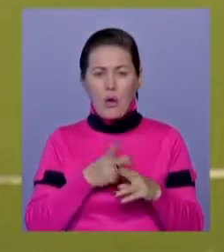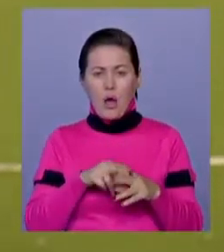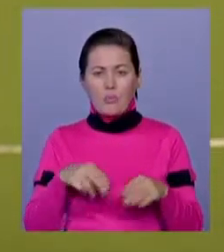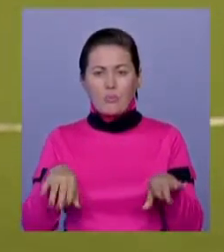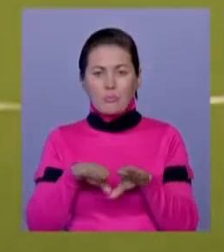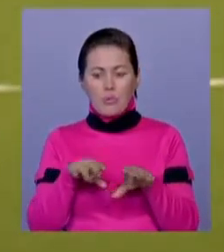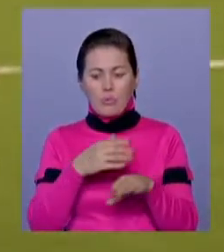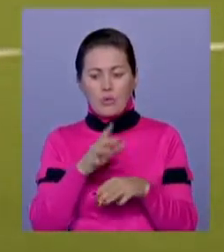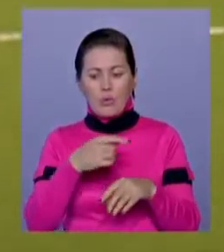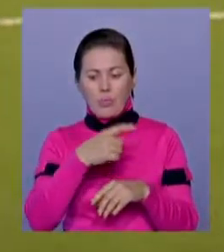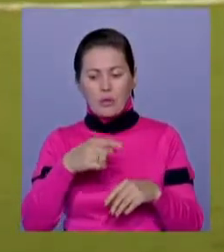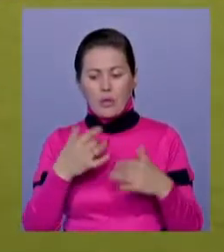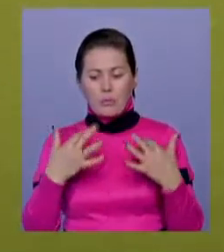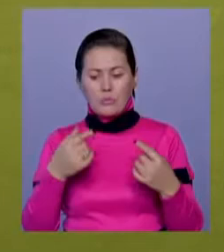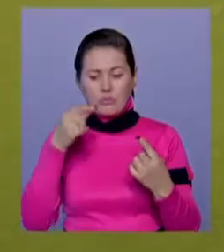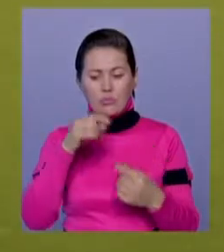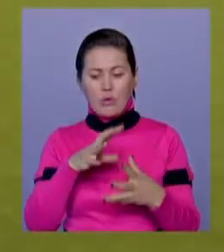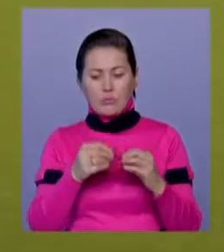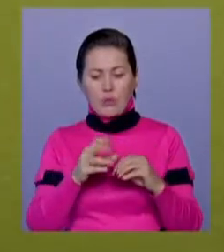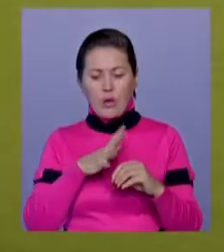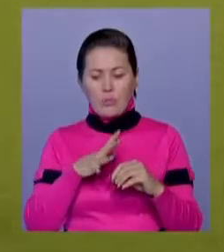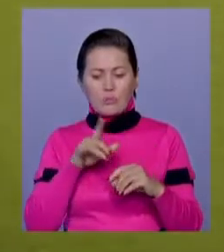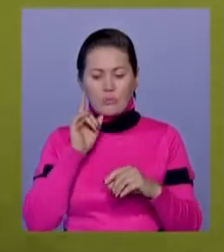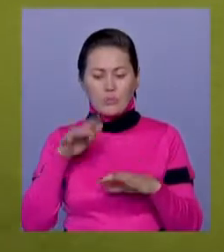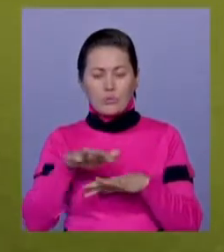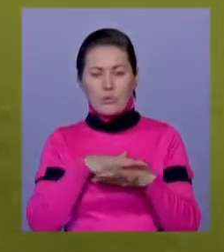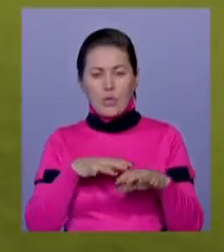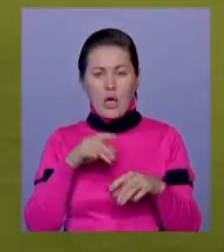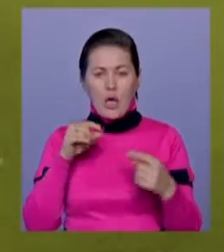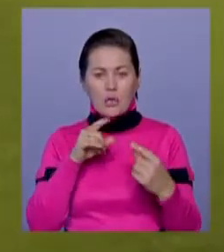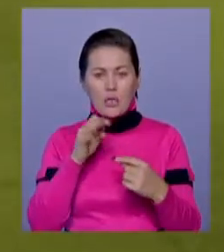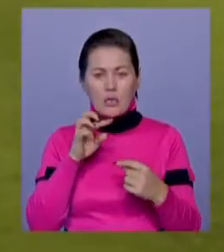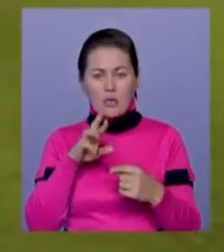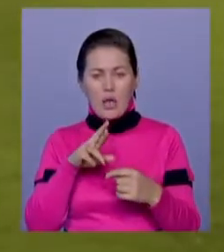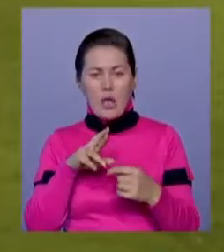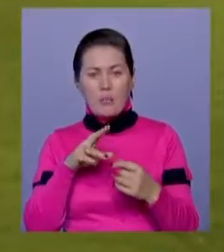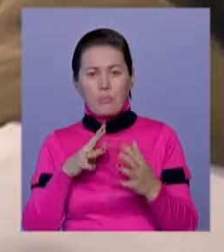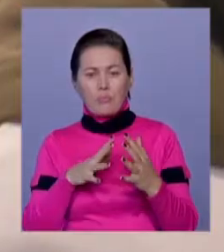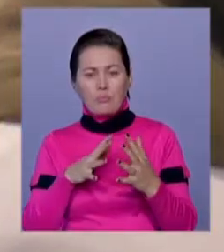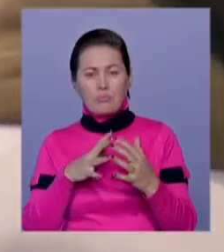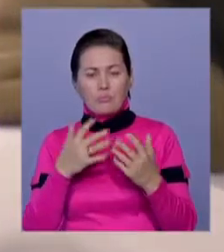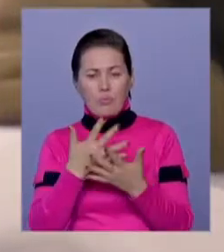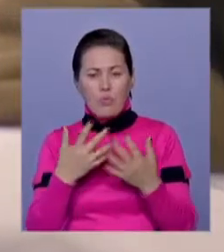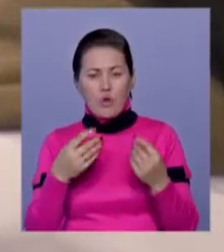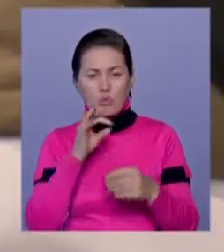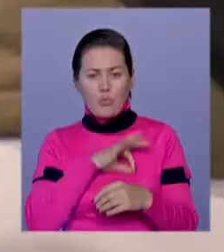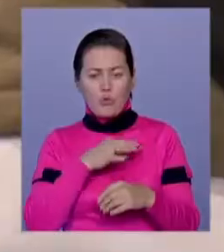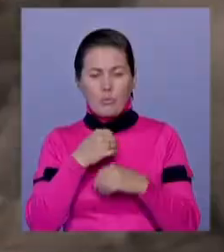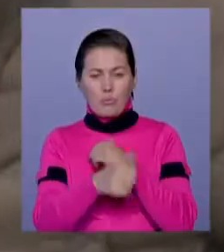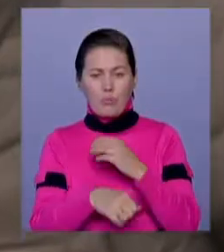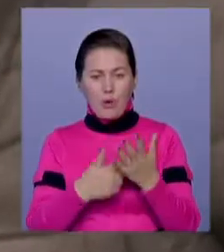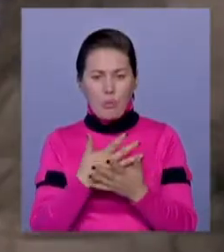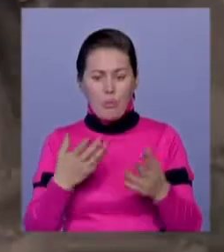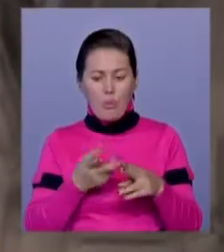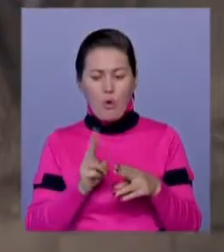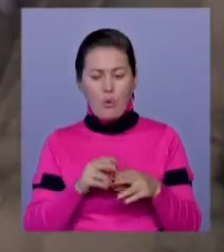алаңы заманауи талаптарға сай тұрғызылған. Жасанды көгал да антиаллергиялық материалдардан жасалған. Бұл спорт нысаны елбасы